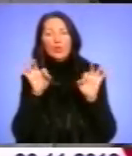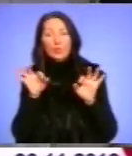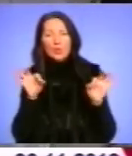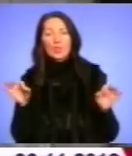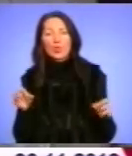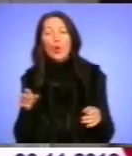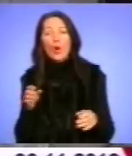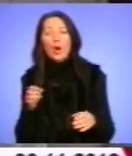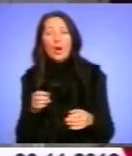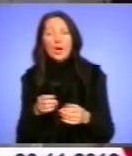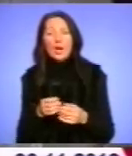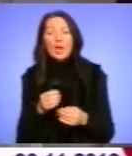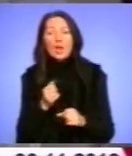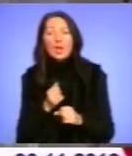просвітницьку